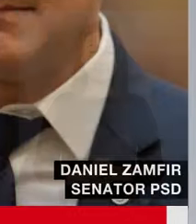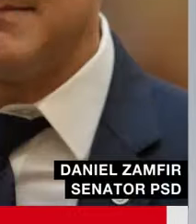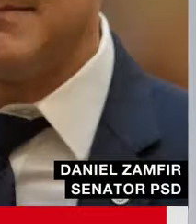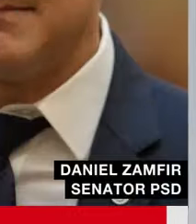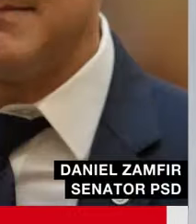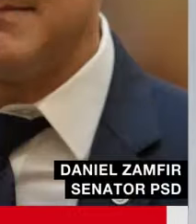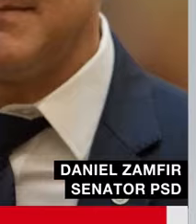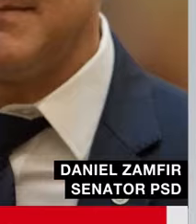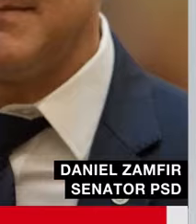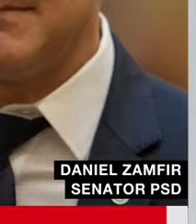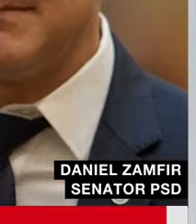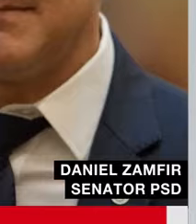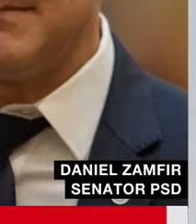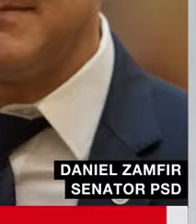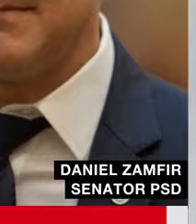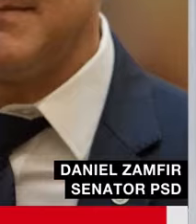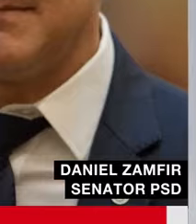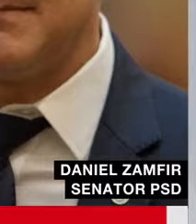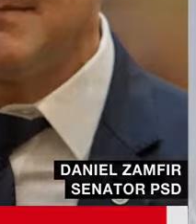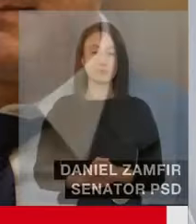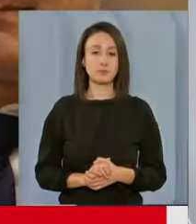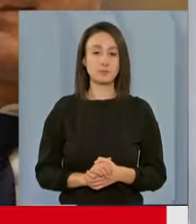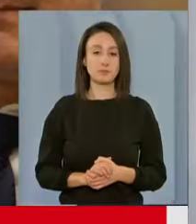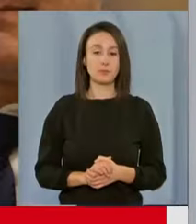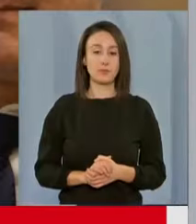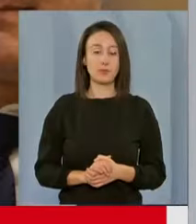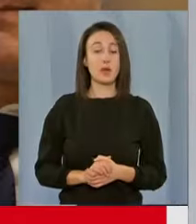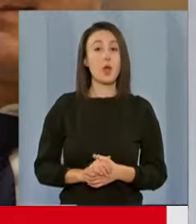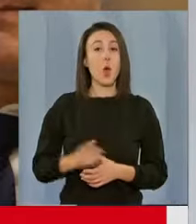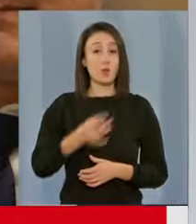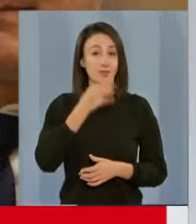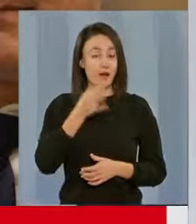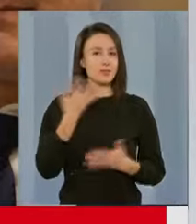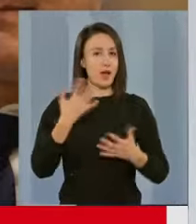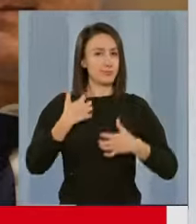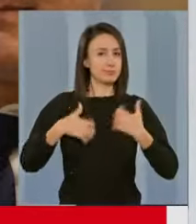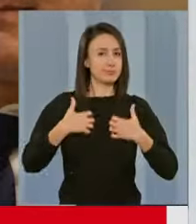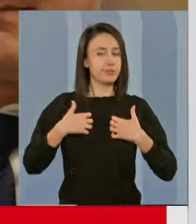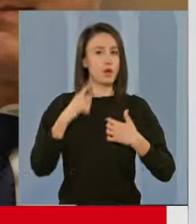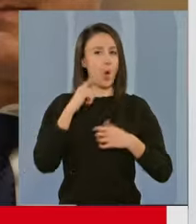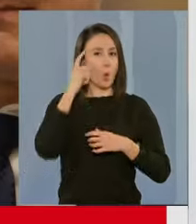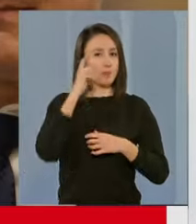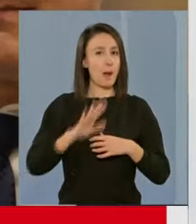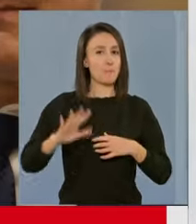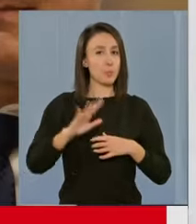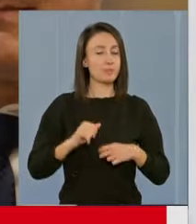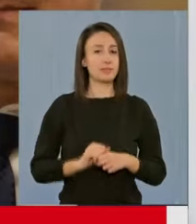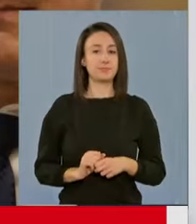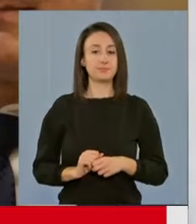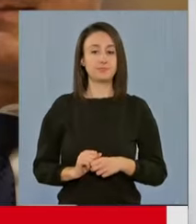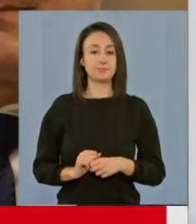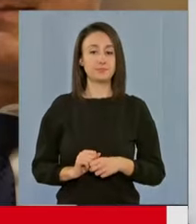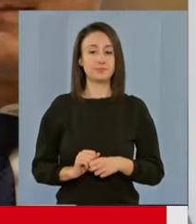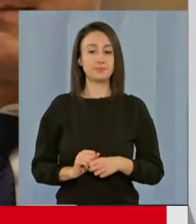O declarație a domniei sale care a inflamat opinia publică și a inflamat-o tocmai pentru faptul că aceste declarații